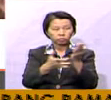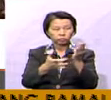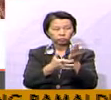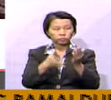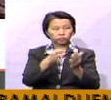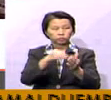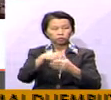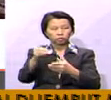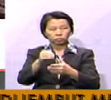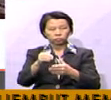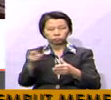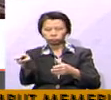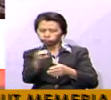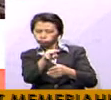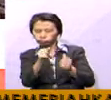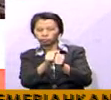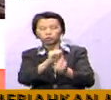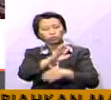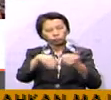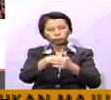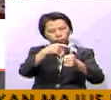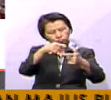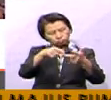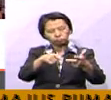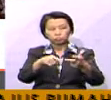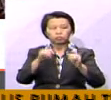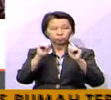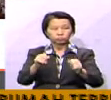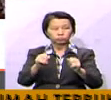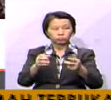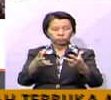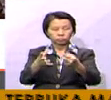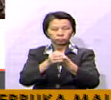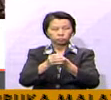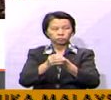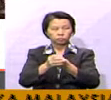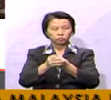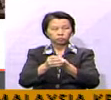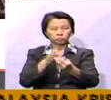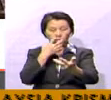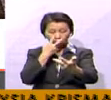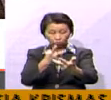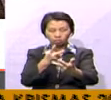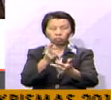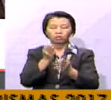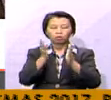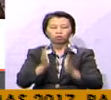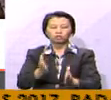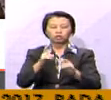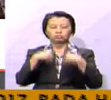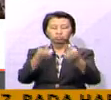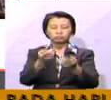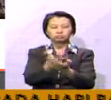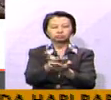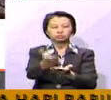ya, new outlook, new technology, so semua benda ni dapat attract kita punya customer untuk beli model